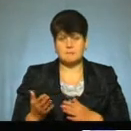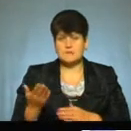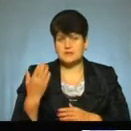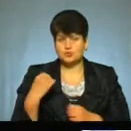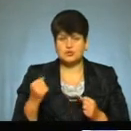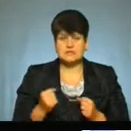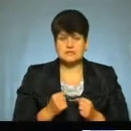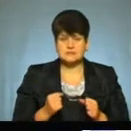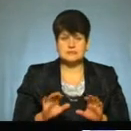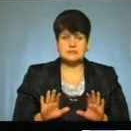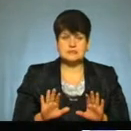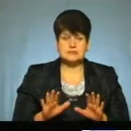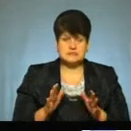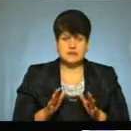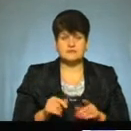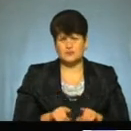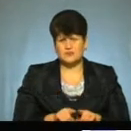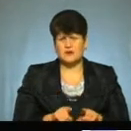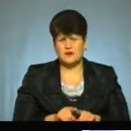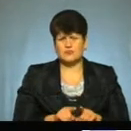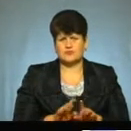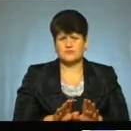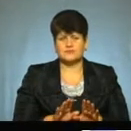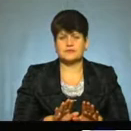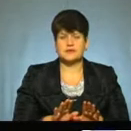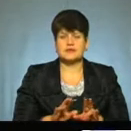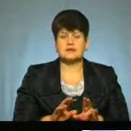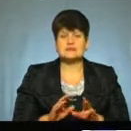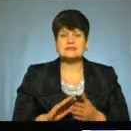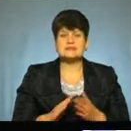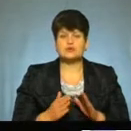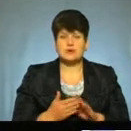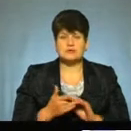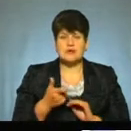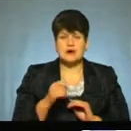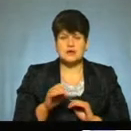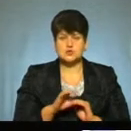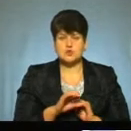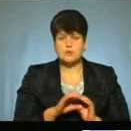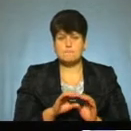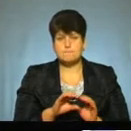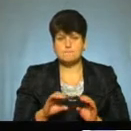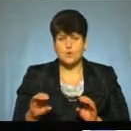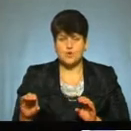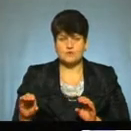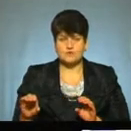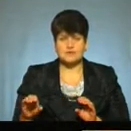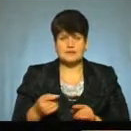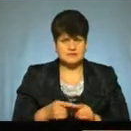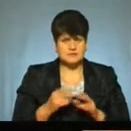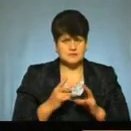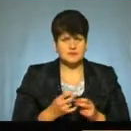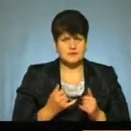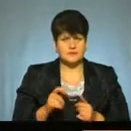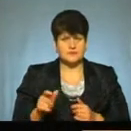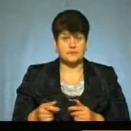Минулої зими сталося в нас подібна, ну не подібна, але все-таки нештатна ситуація на газопроводі тут в одному із мікрорайонів. Це становить небезпеку для